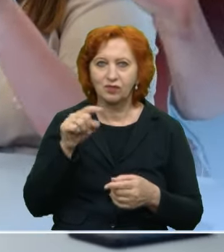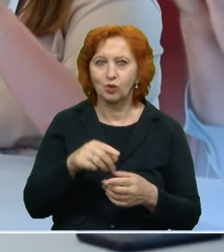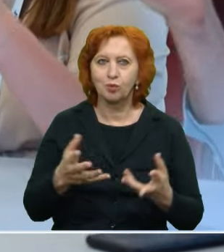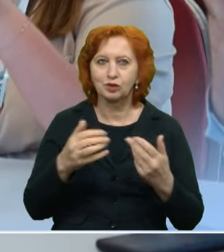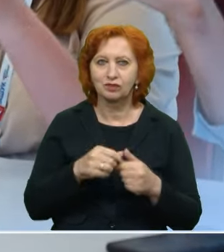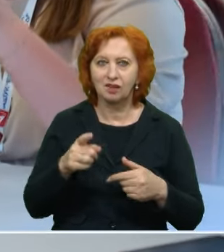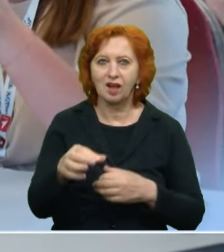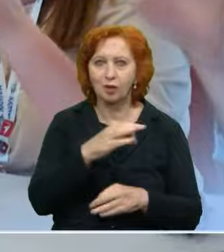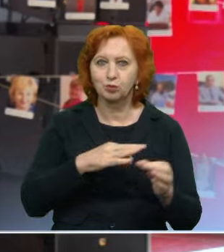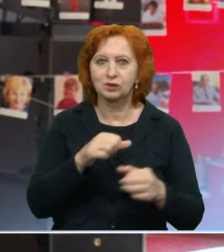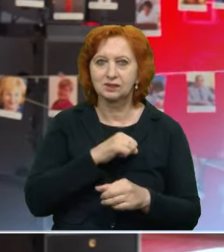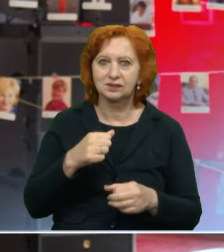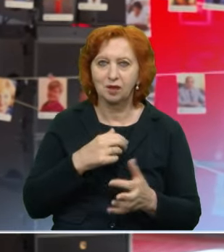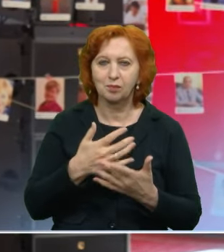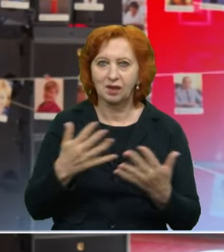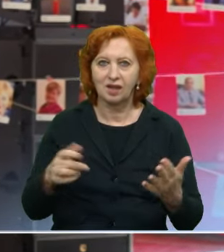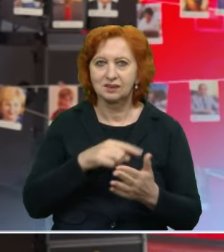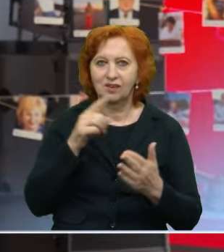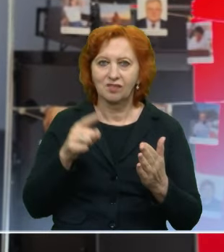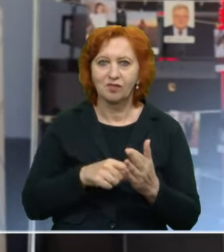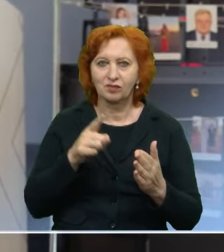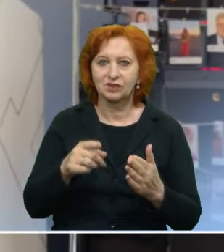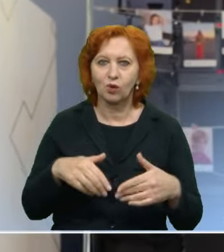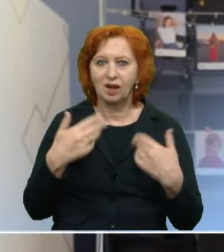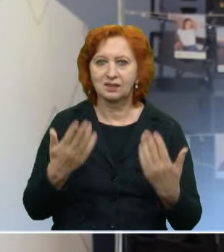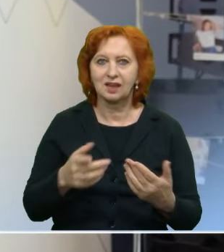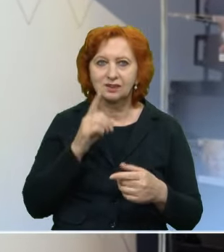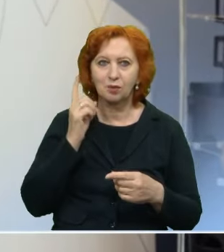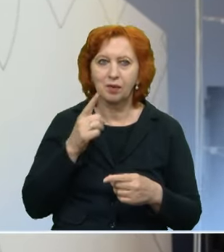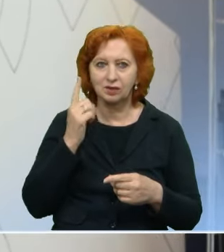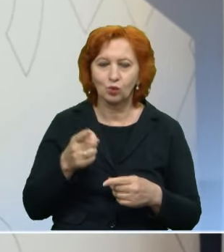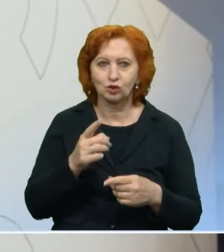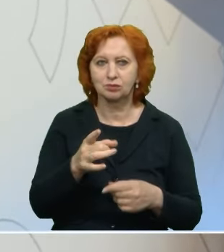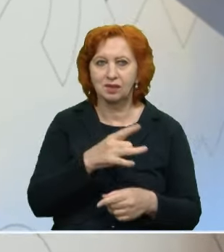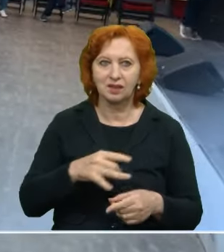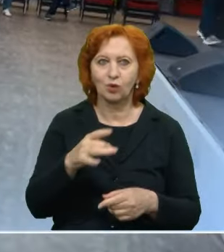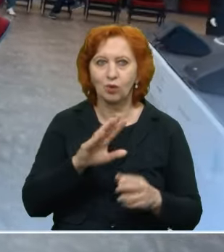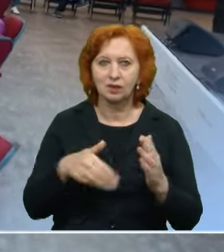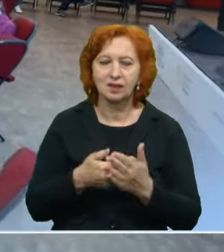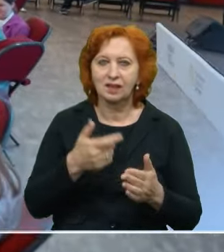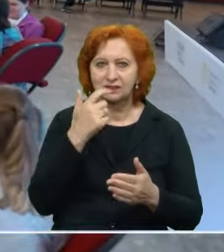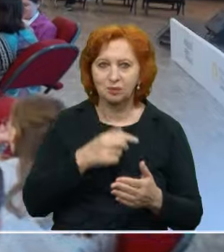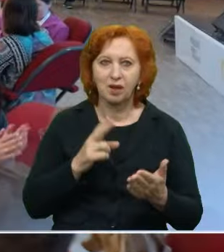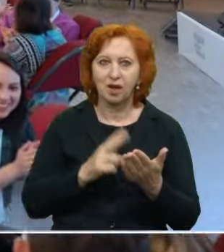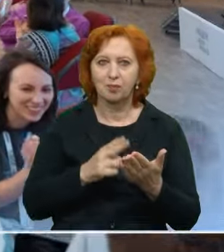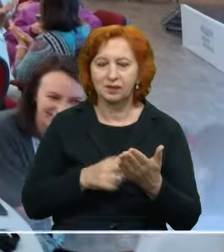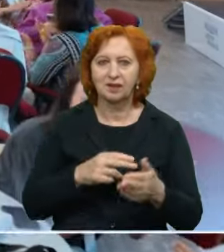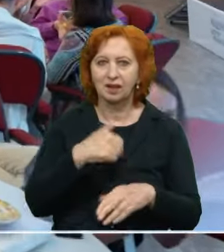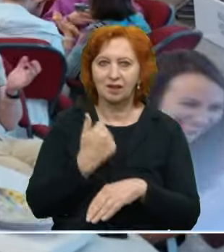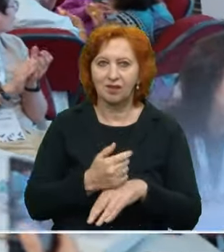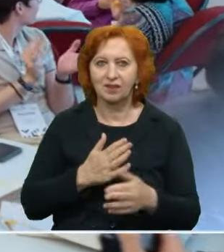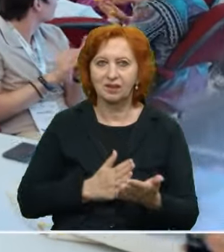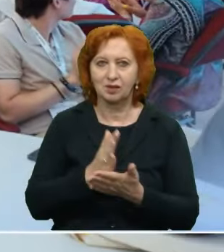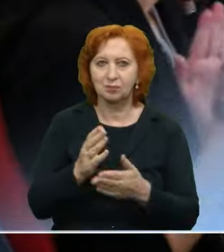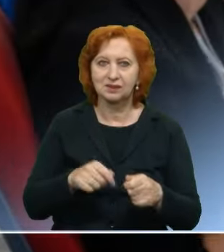Здесь обсуждают самые разные вопросы, и все они касаются молодежи. Например, Донской регион для себя определил одно из главных направлений –